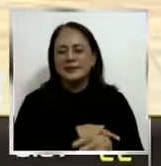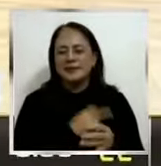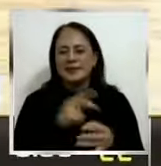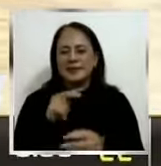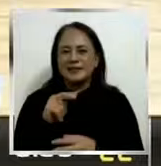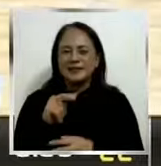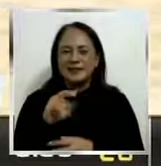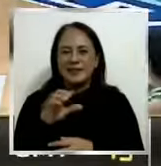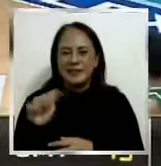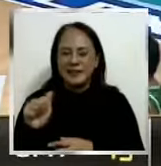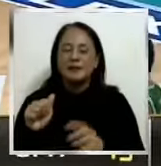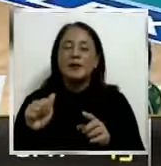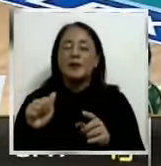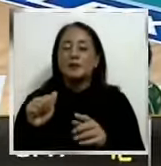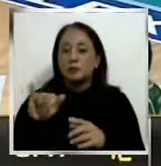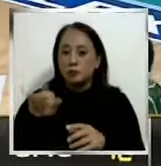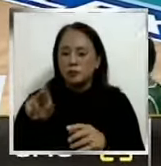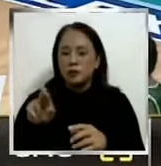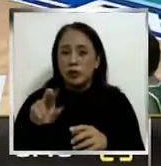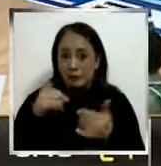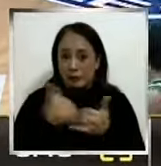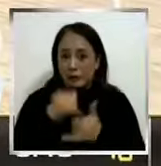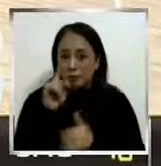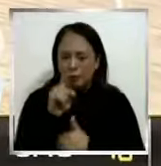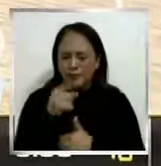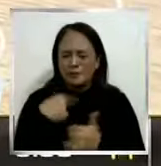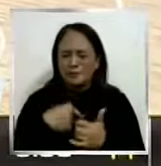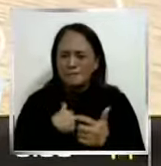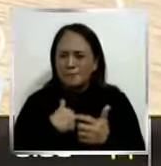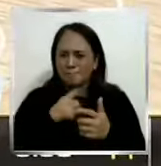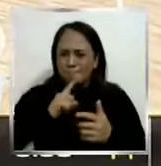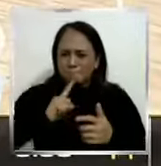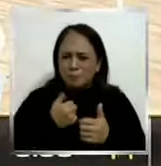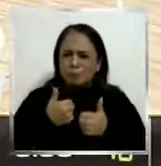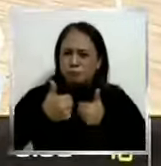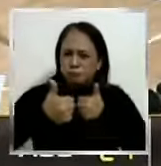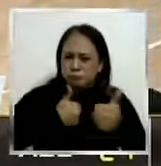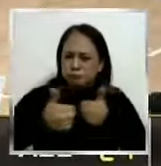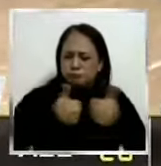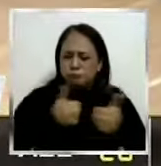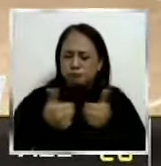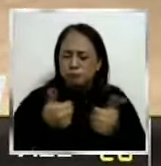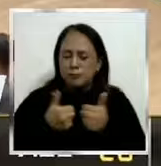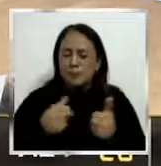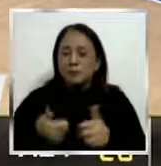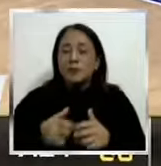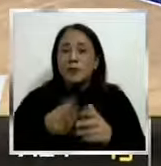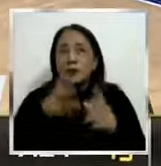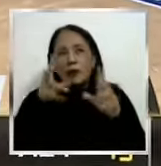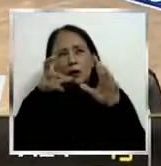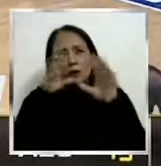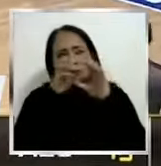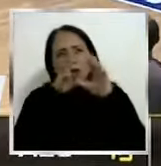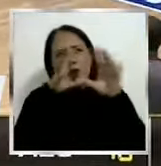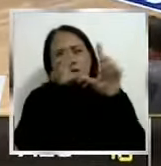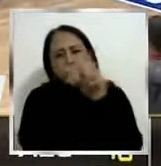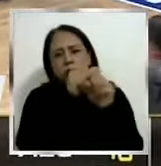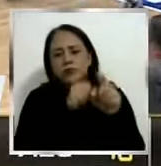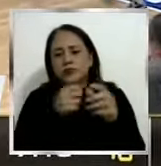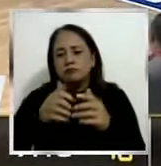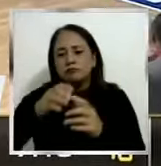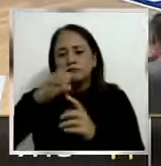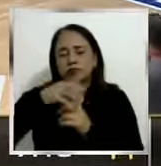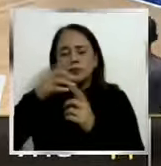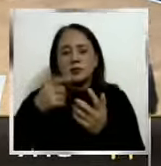lang, damang-dama na ang dibdibang labanan sa hardcourt para sa inaasam na kampyonato sa NCAA Season 98